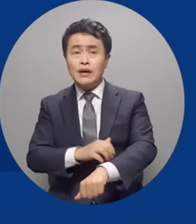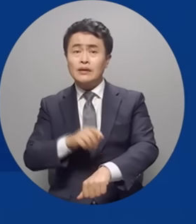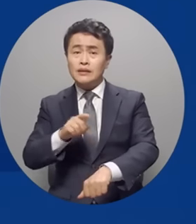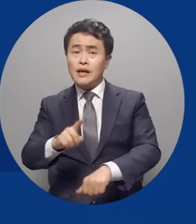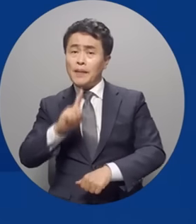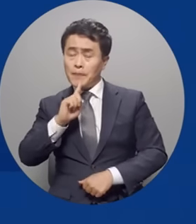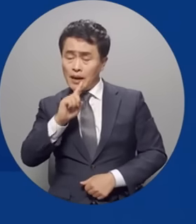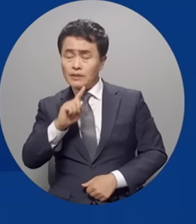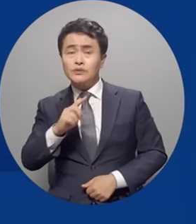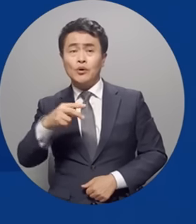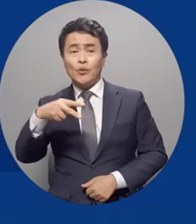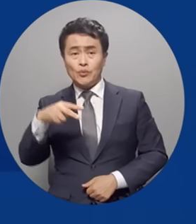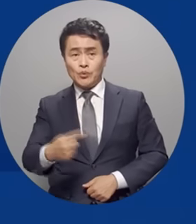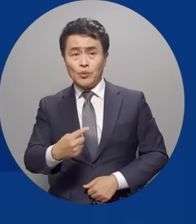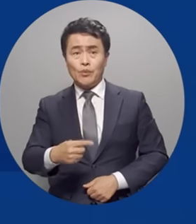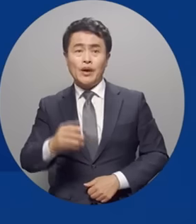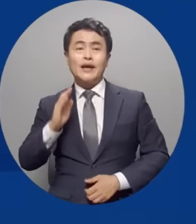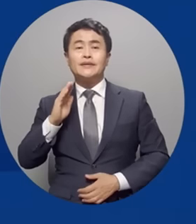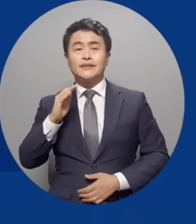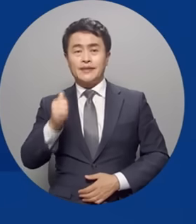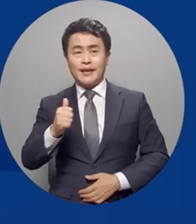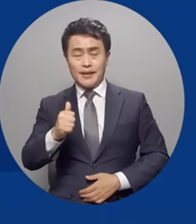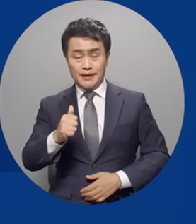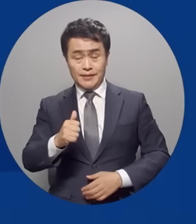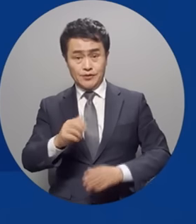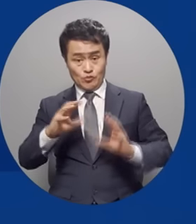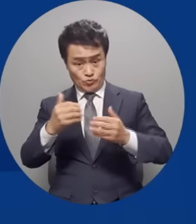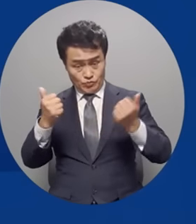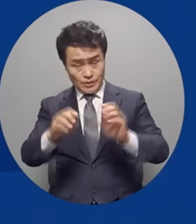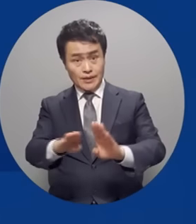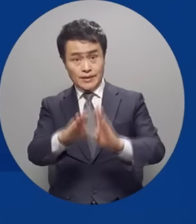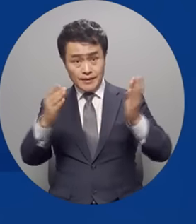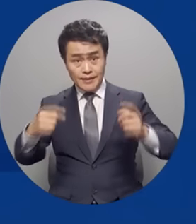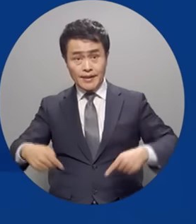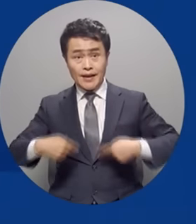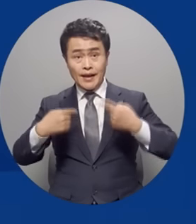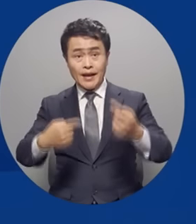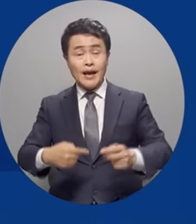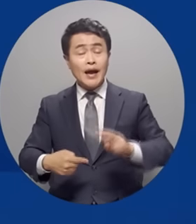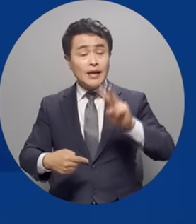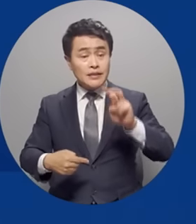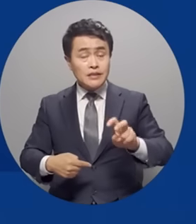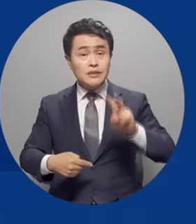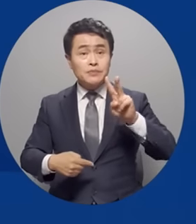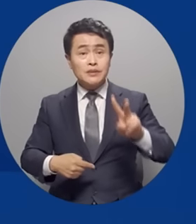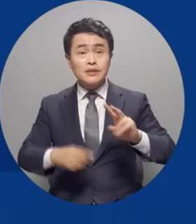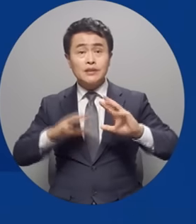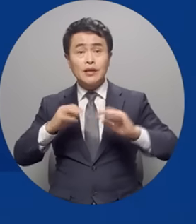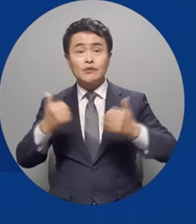말이 있었더라도 대통령께서 개원식에 참여해서 2대 국회